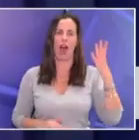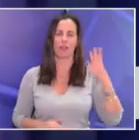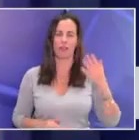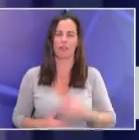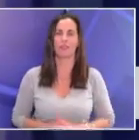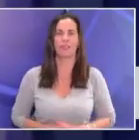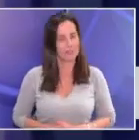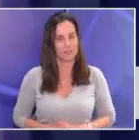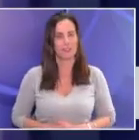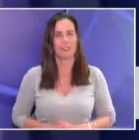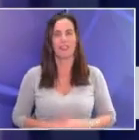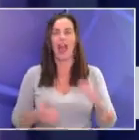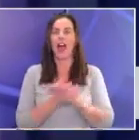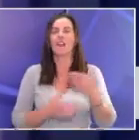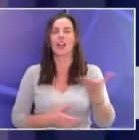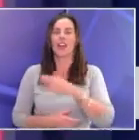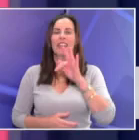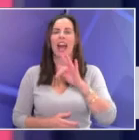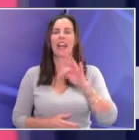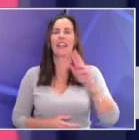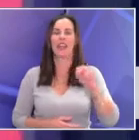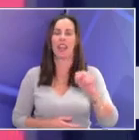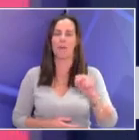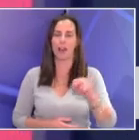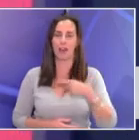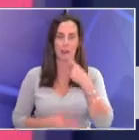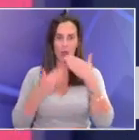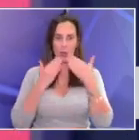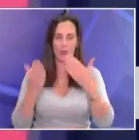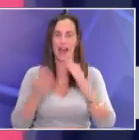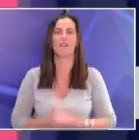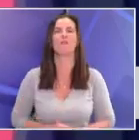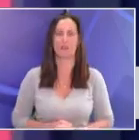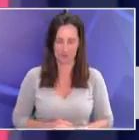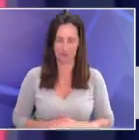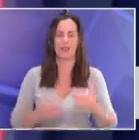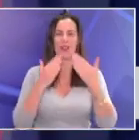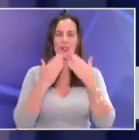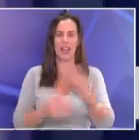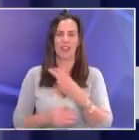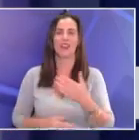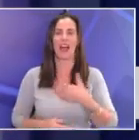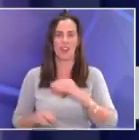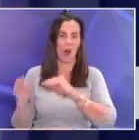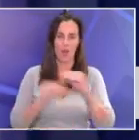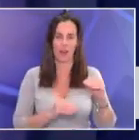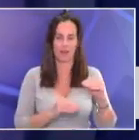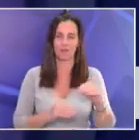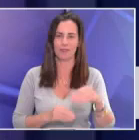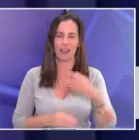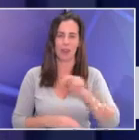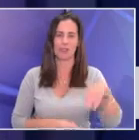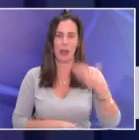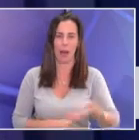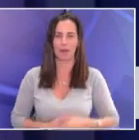בדיפולט. החברות שלנו לדיון, טלי ארגמן, נעמה לזימי, אני אומר תודה רבה, זאת המצלמה שלי, אני אומר תודה רבה. אנחנו עוברים למעברון ולאייטם